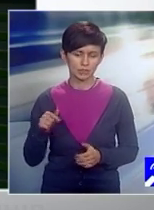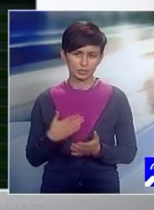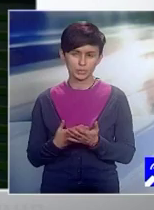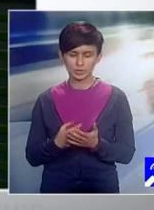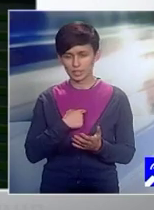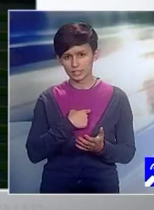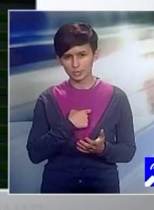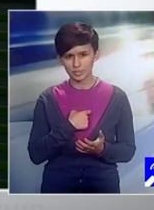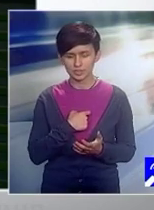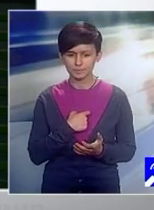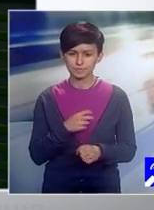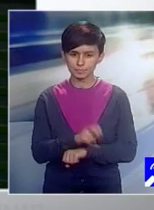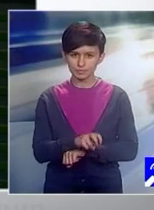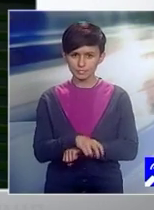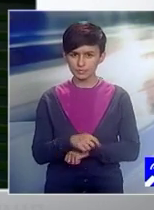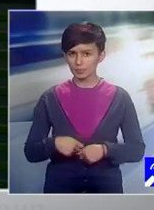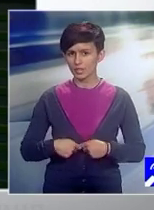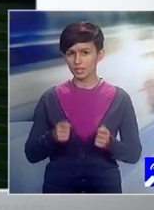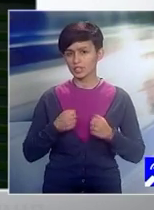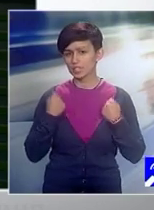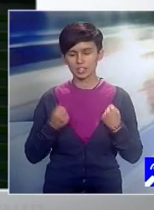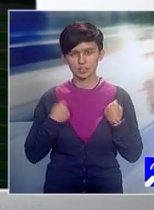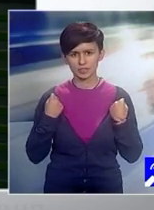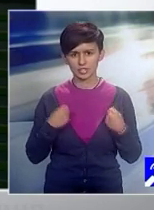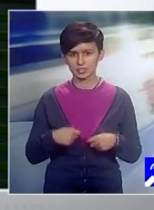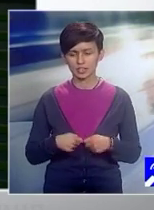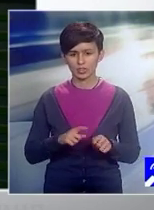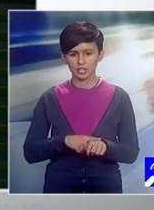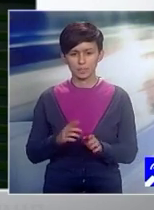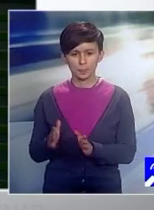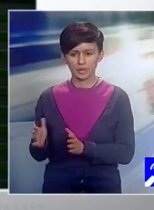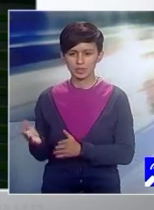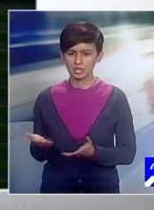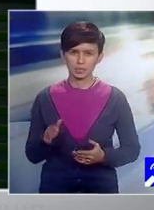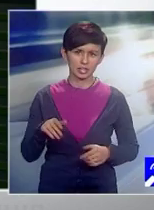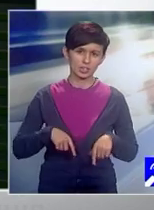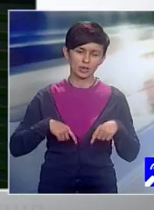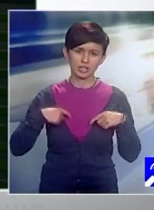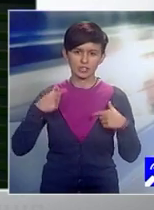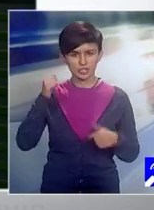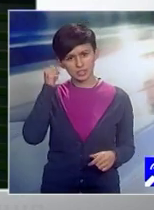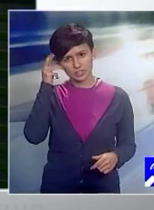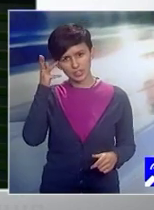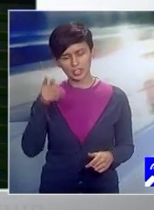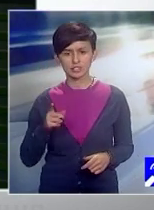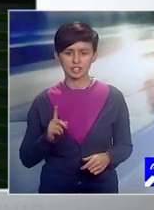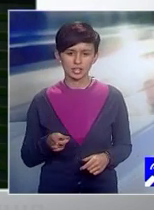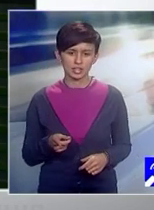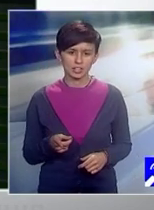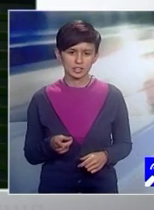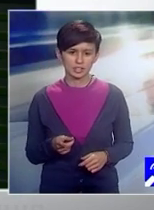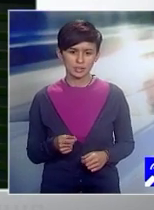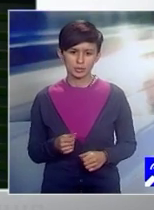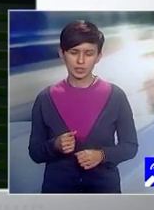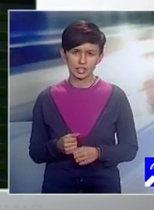surprinzi toate momentele, să participi la toate activitățile pe care le au în viața lor de zi cu zi, trebuia să te conformezi